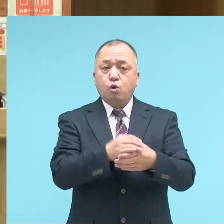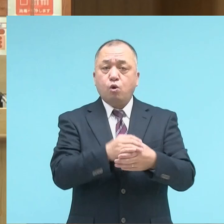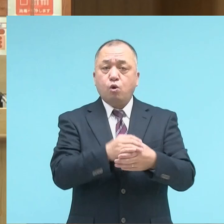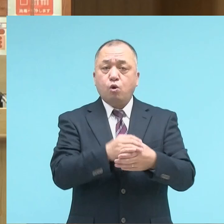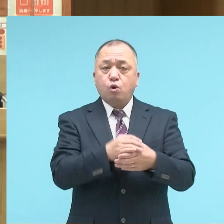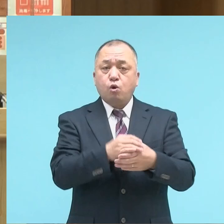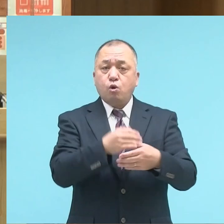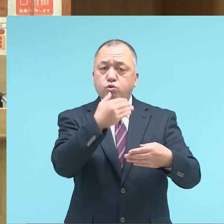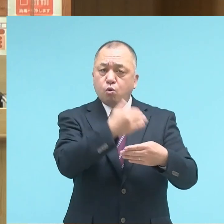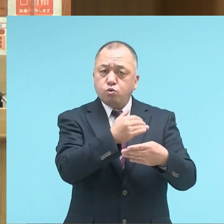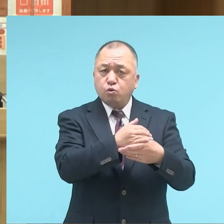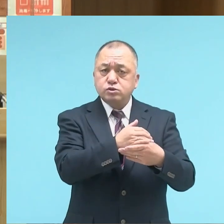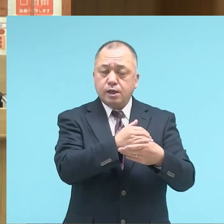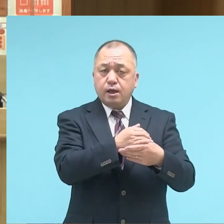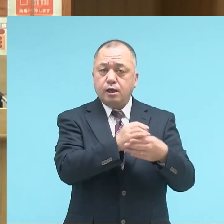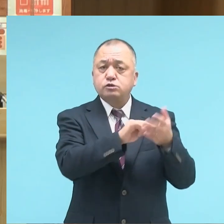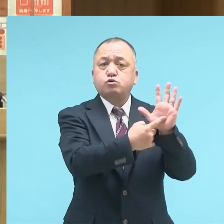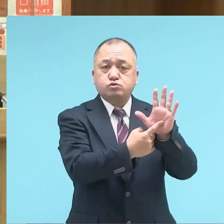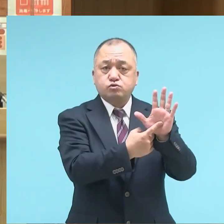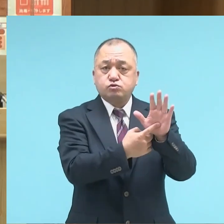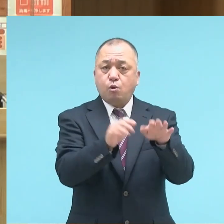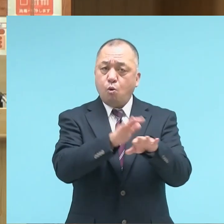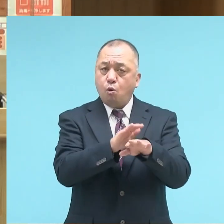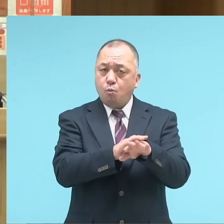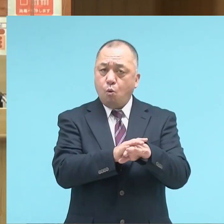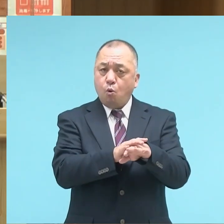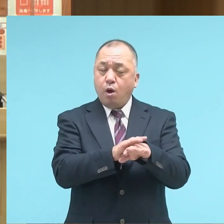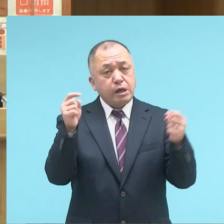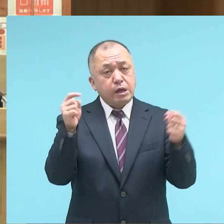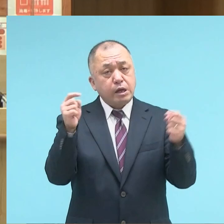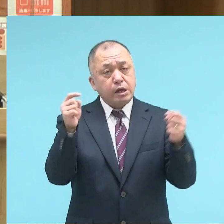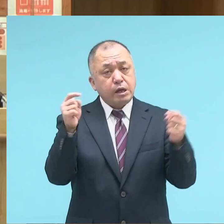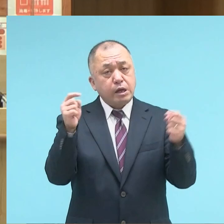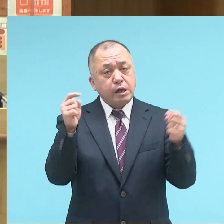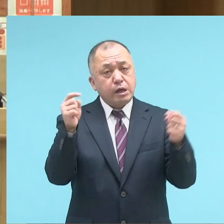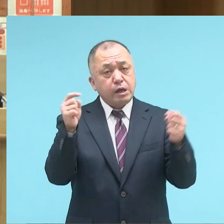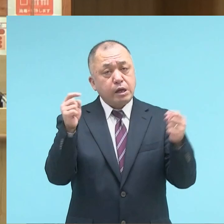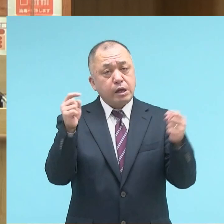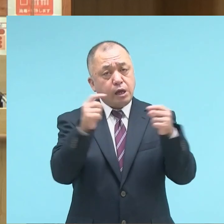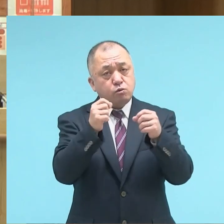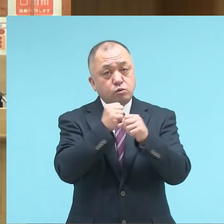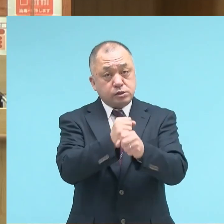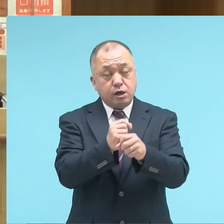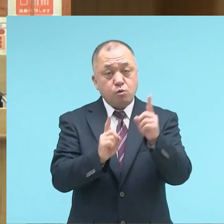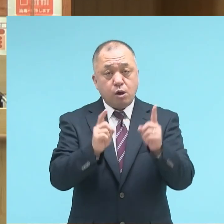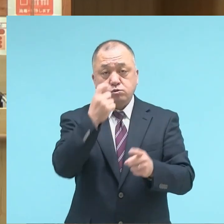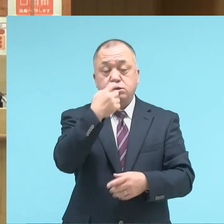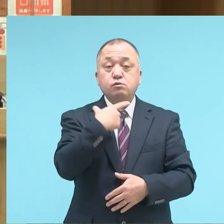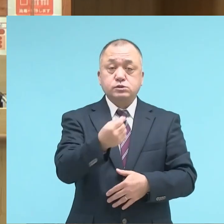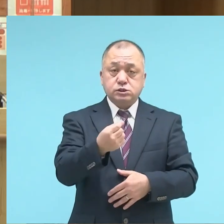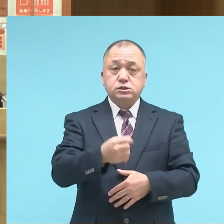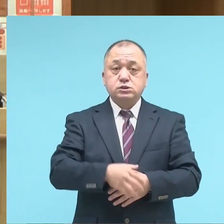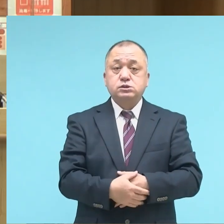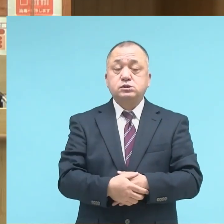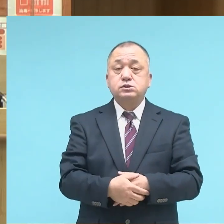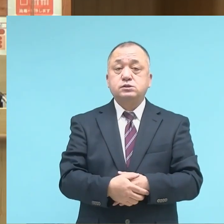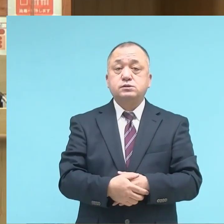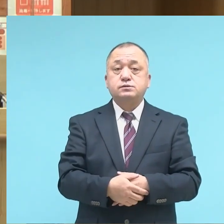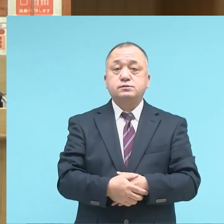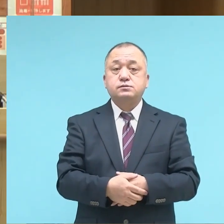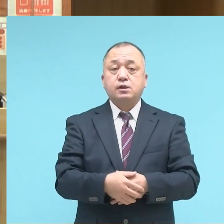を、道として主張するとか、そういう方法もあったんじゃないかと思うんですが、そのあたりは検討されたんでしょうか。 これは